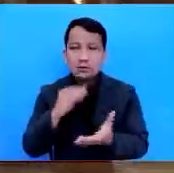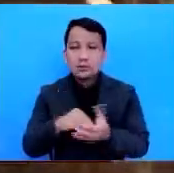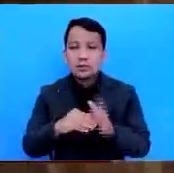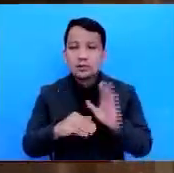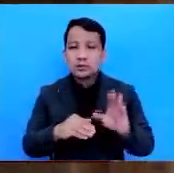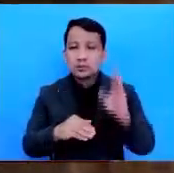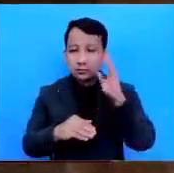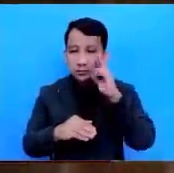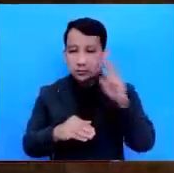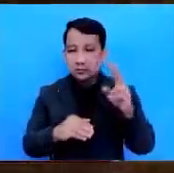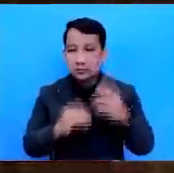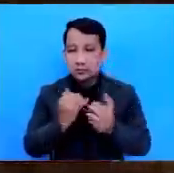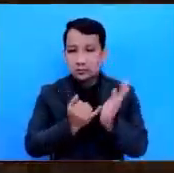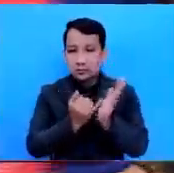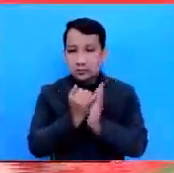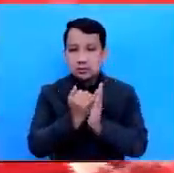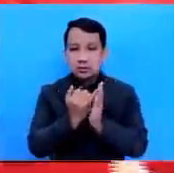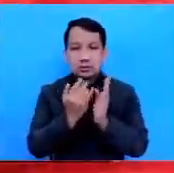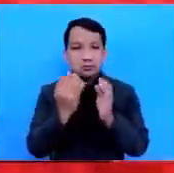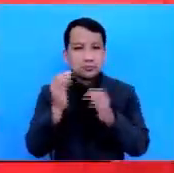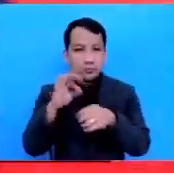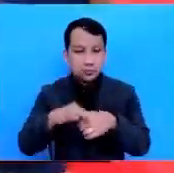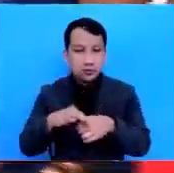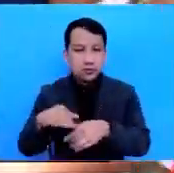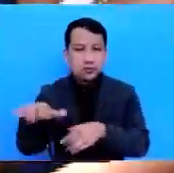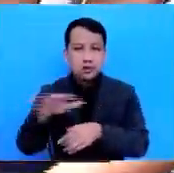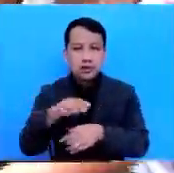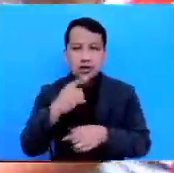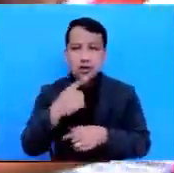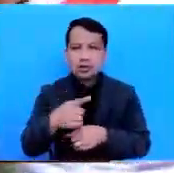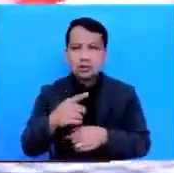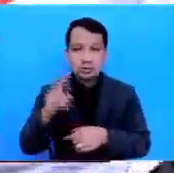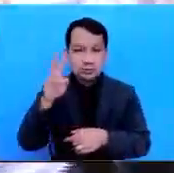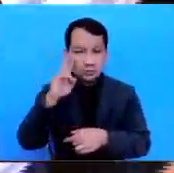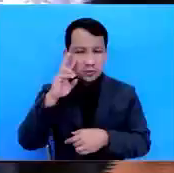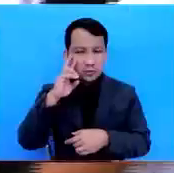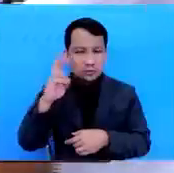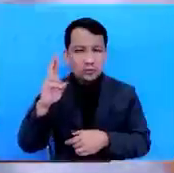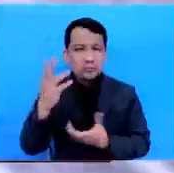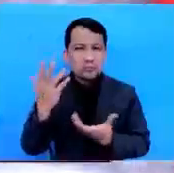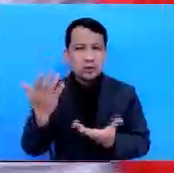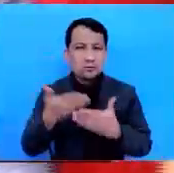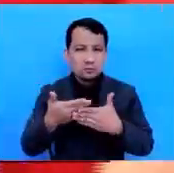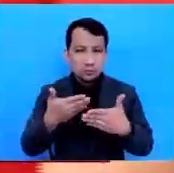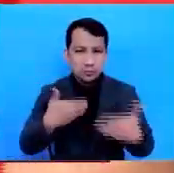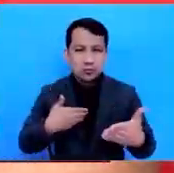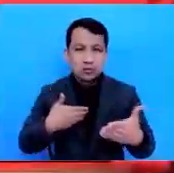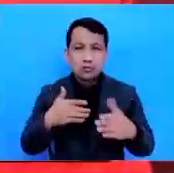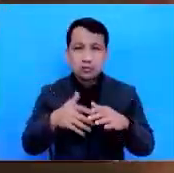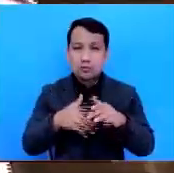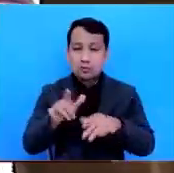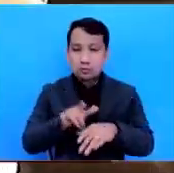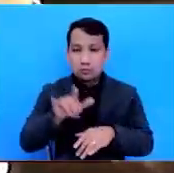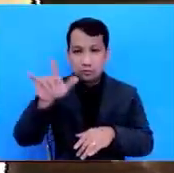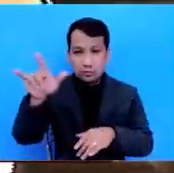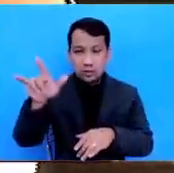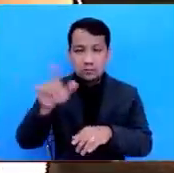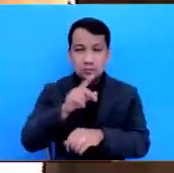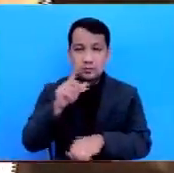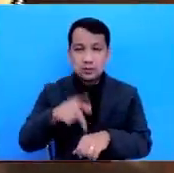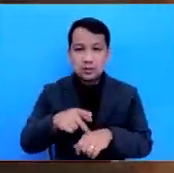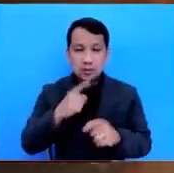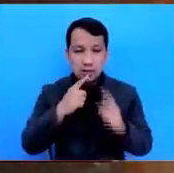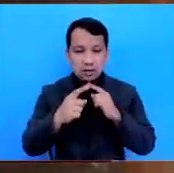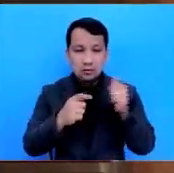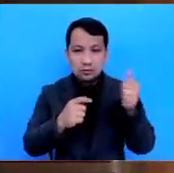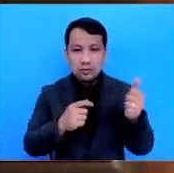sa integridad ng eleksyon sa bansa. Ayon kay Attorney Vic Rodriguez, bago umalis ng Pilipinas si Marcos Jr., nakausap daw niya ang